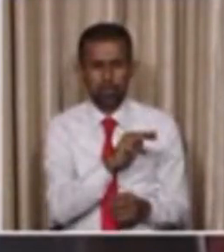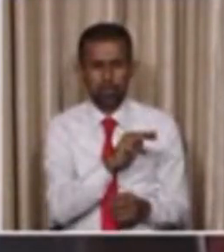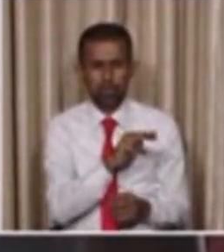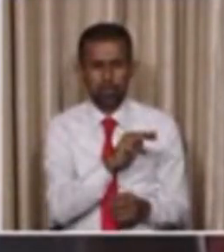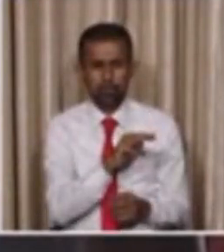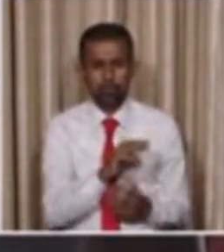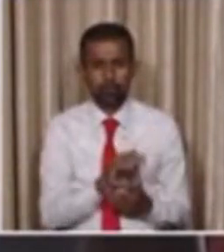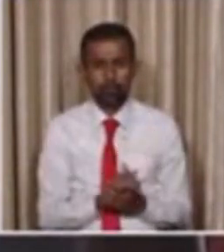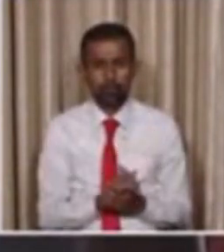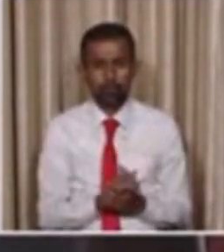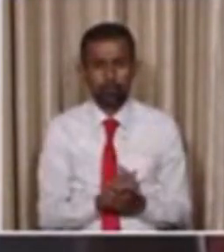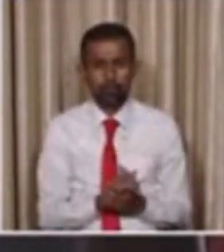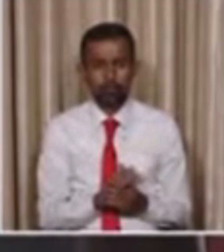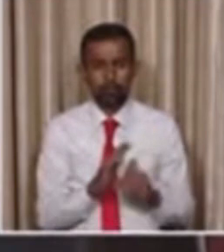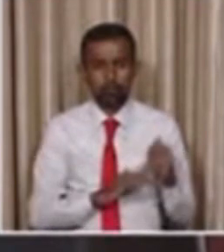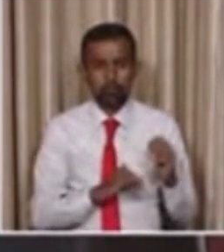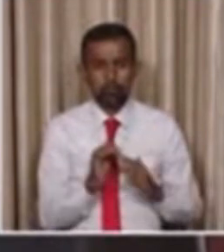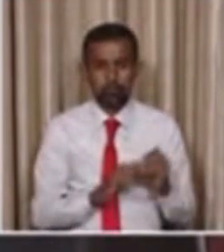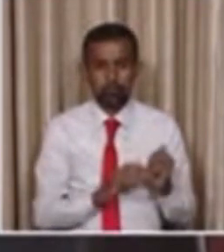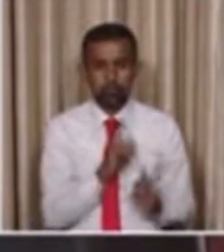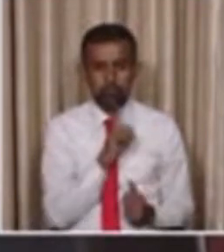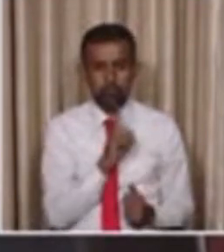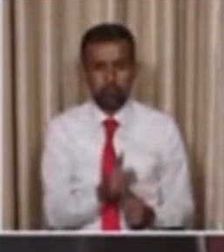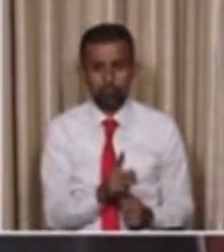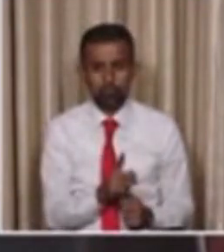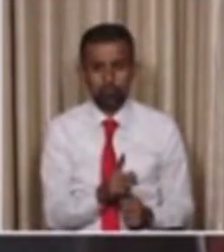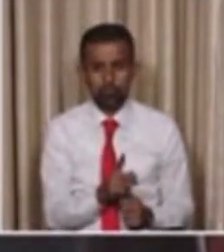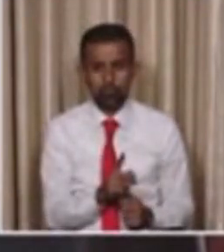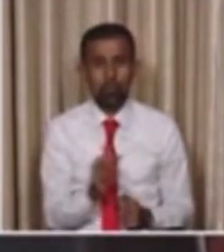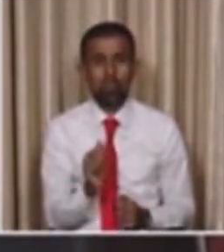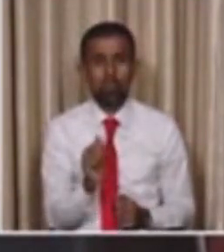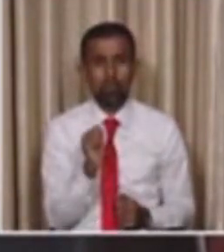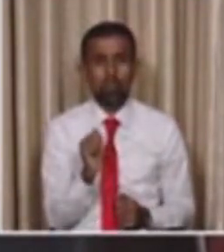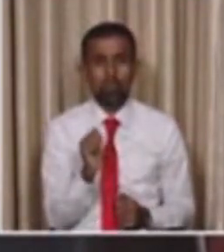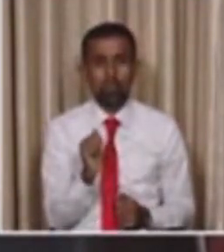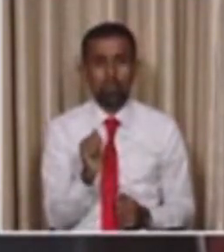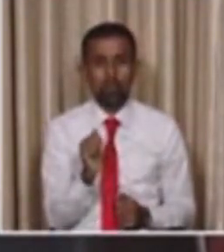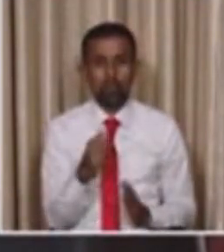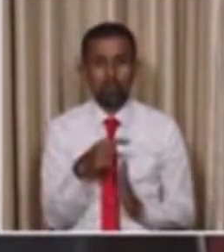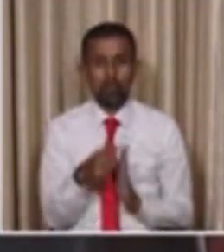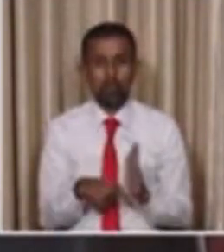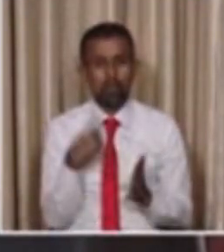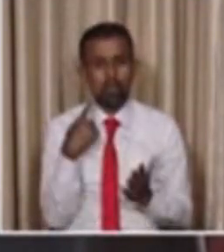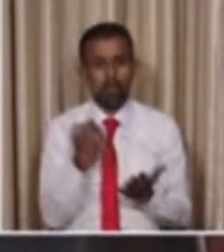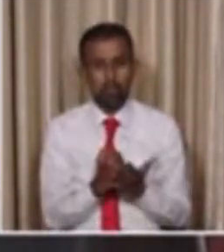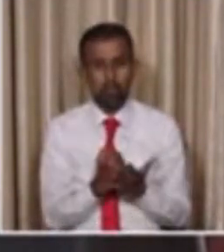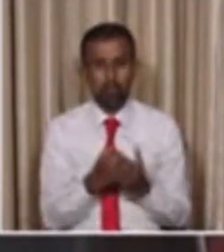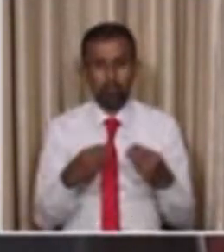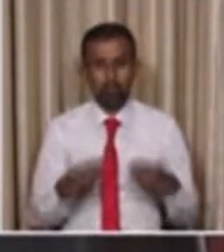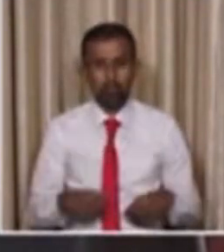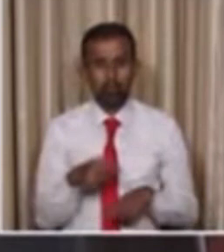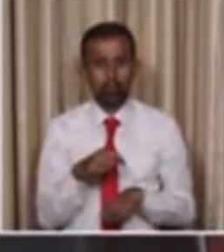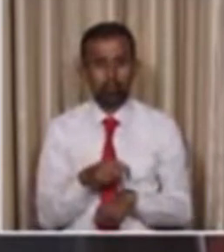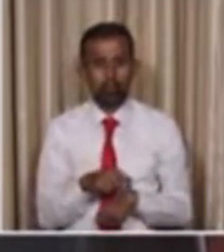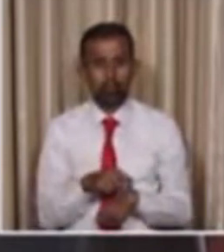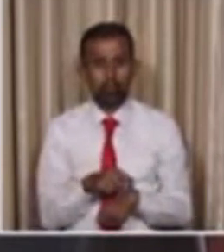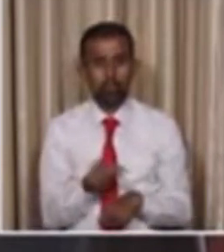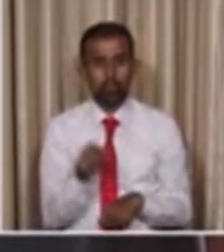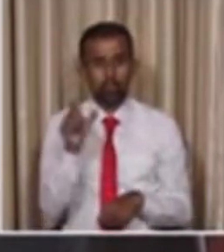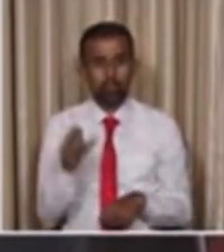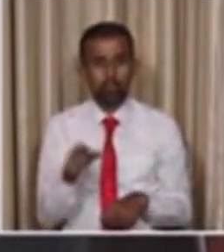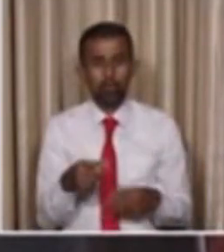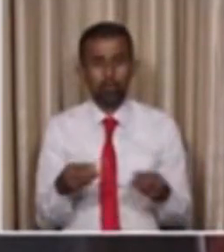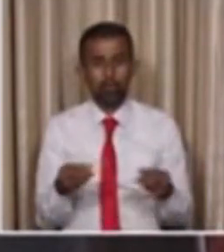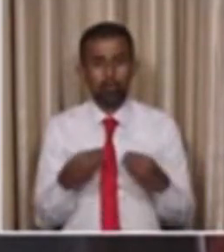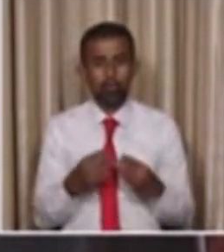මේ පාවිච්චි කළේ භාවිතා කළේ ඇයි අර රට අමාරු වැටුණු වෙලාවේ එතුමාලා මේ රට